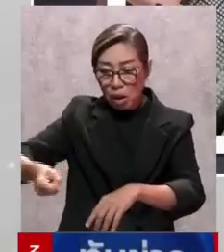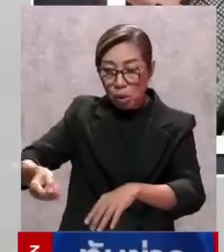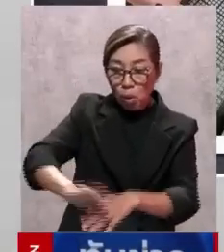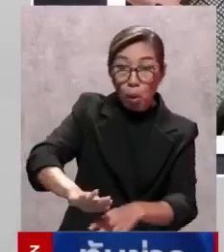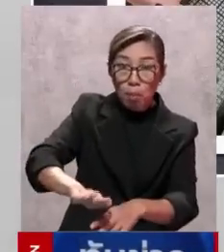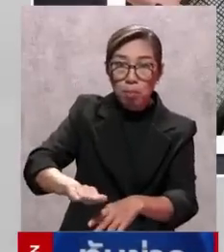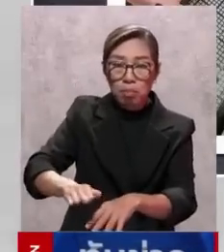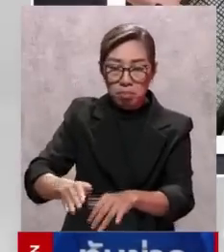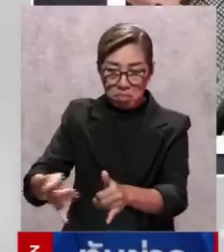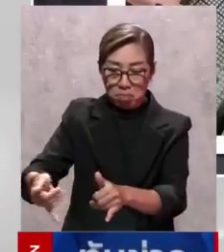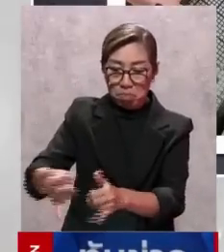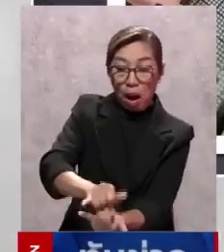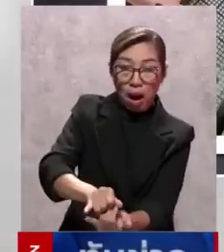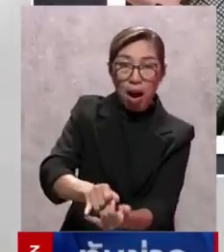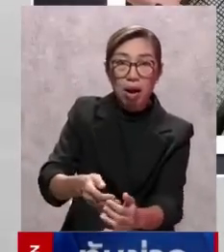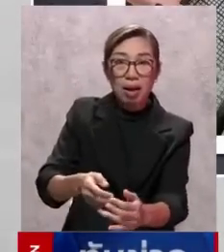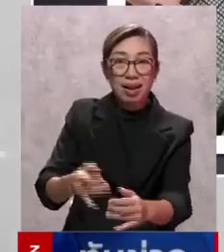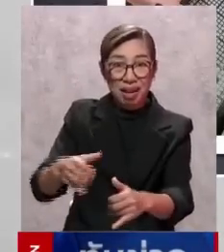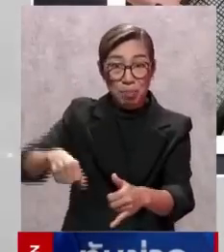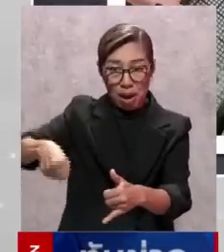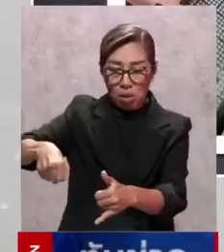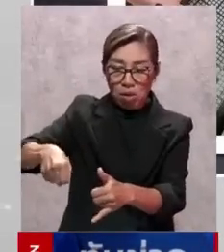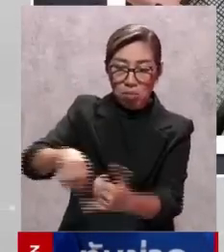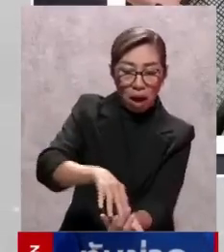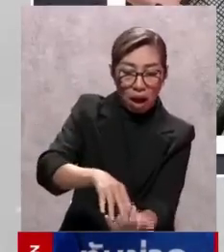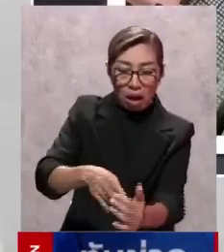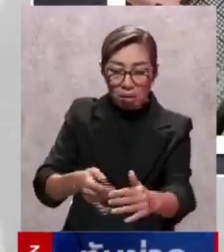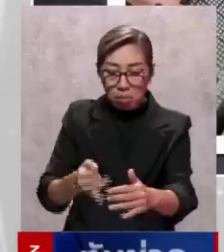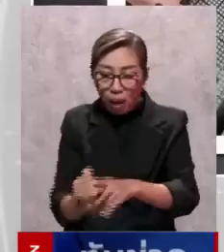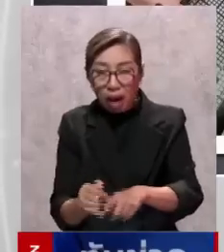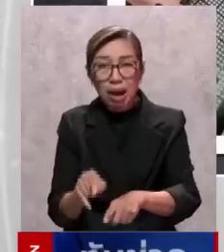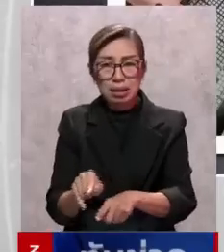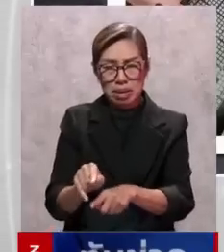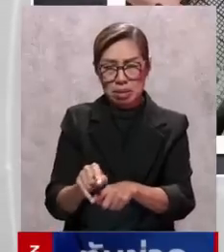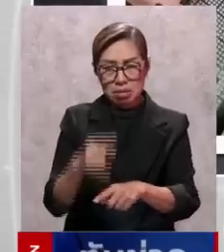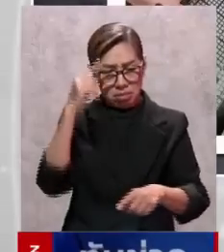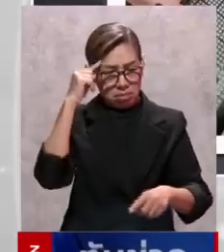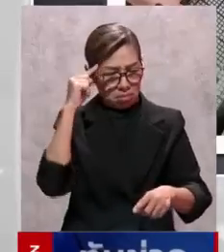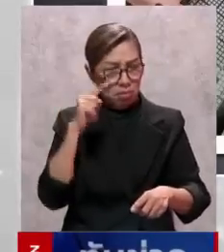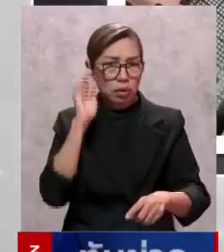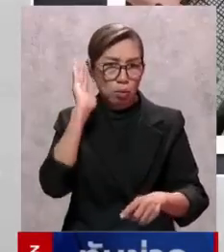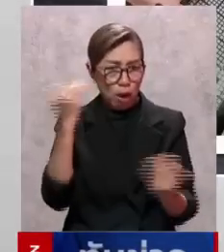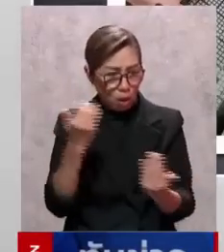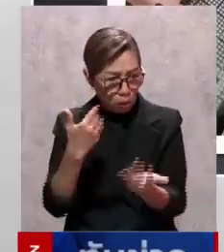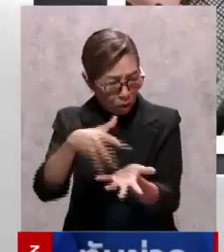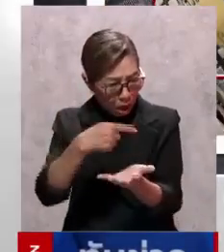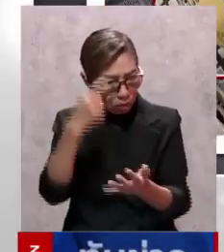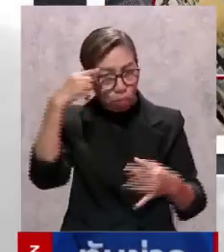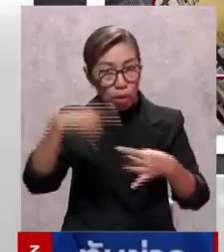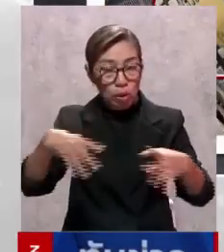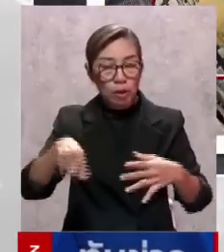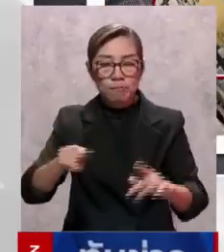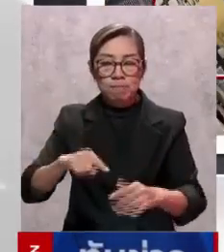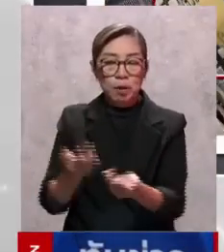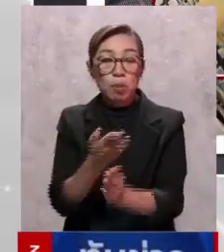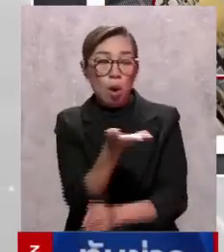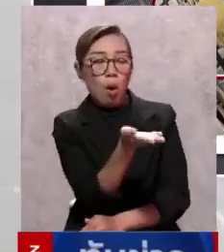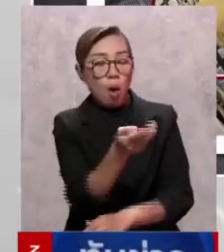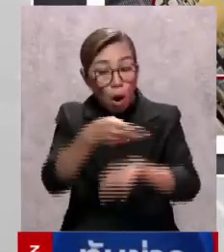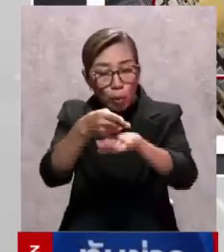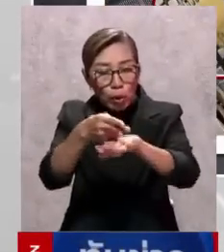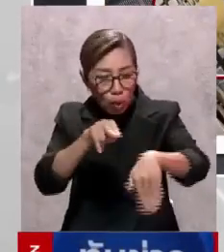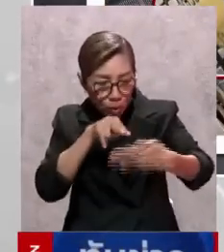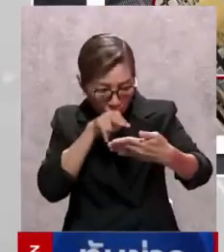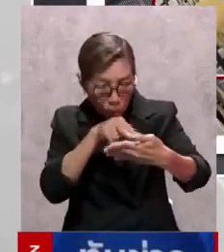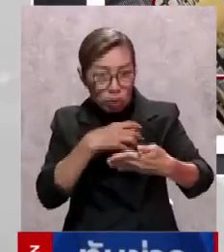ติดอยู่ด้านใน ทางครอบครัวก็ขอหลักฐานไปกับหน่วยงานที่เกี่ยวข้องแล้วนะคะบอกว่าขอกล้องวงจรปิดมาดูหน่อยจะได้ไม่มีข้อ